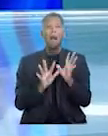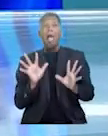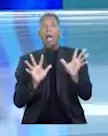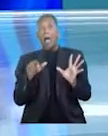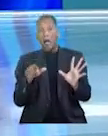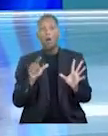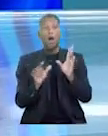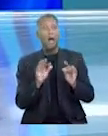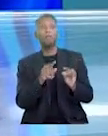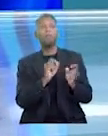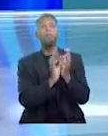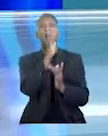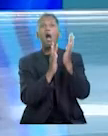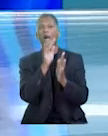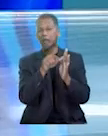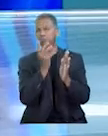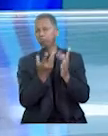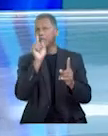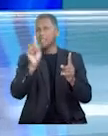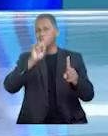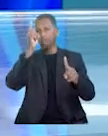Penyebab kebakaran diduga akibat korsleting listrik.